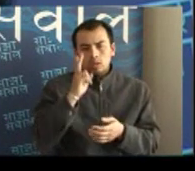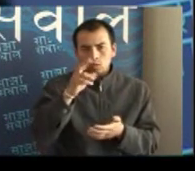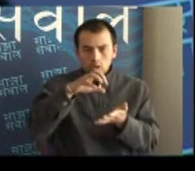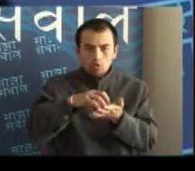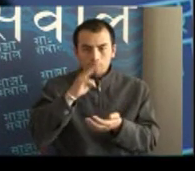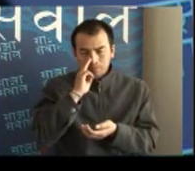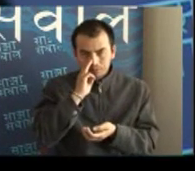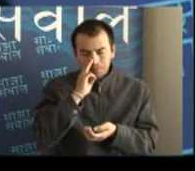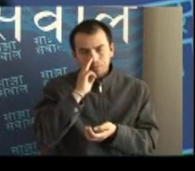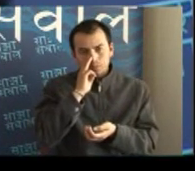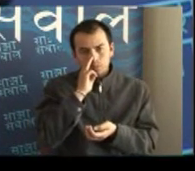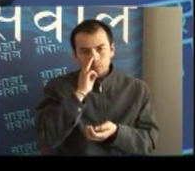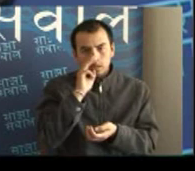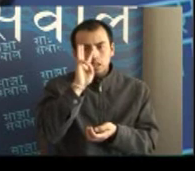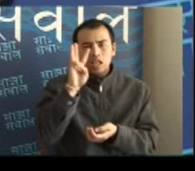त्यहाँ चाहिँ